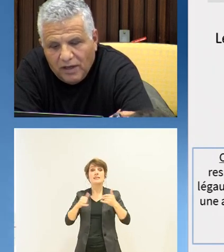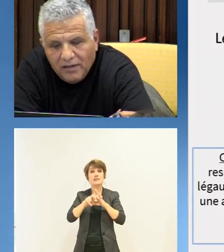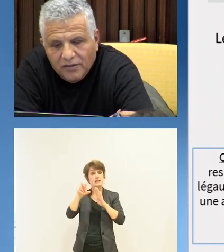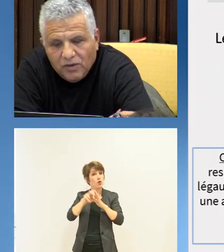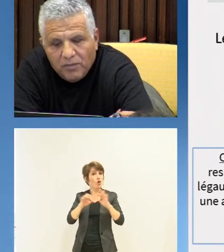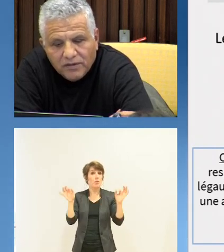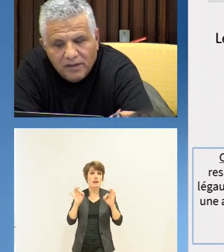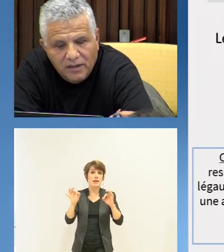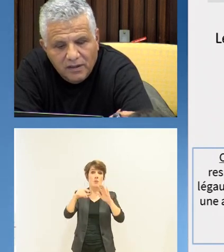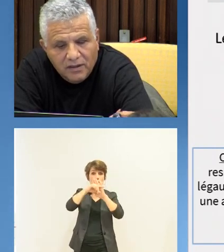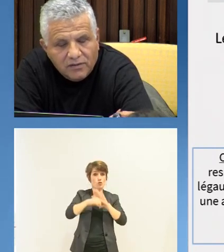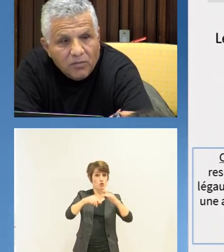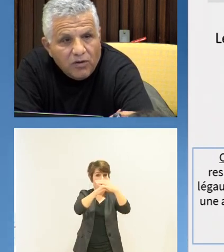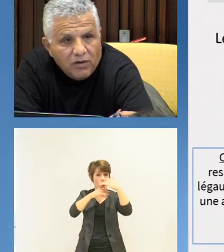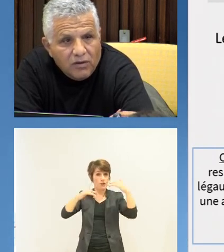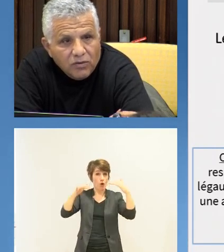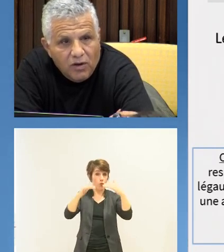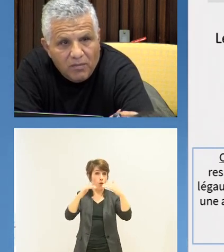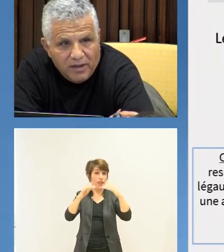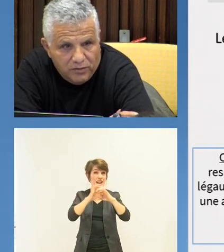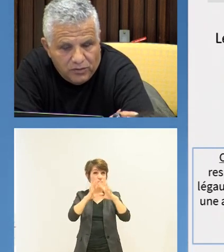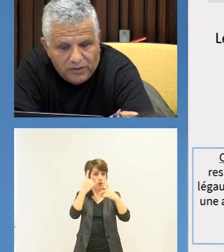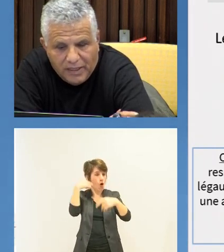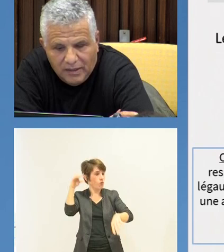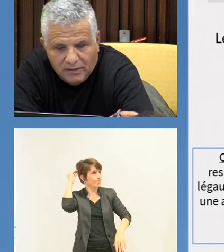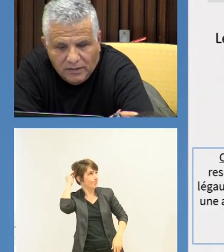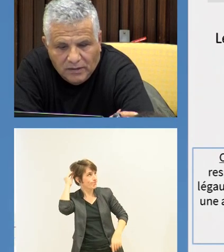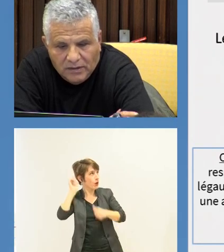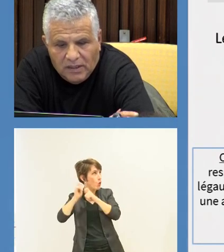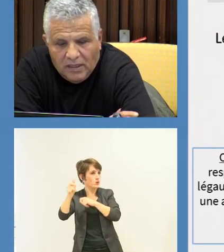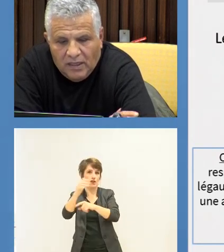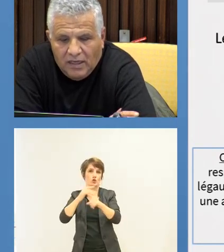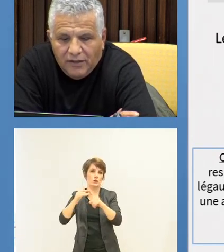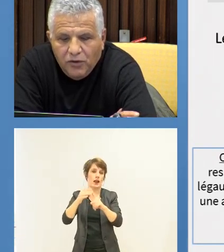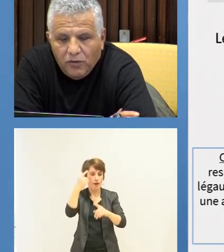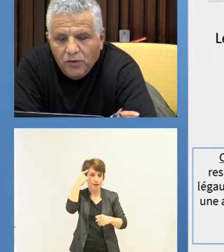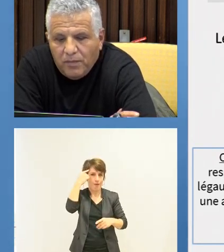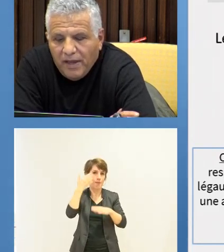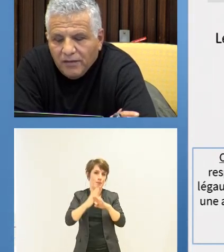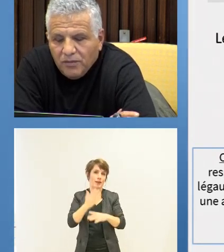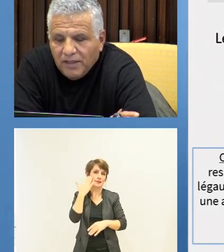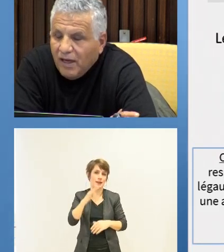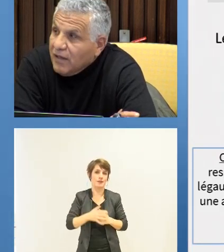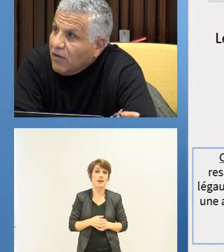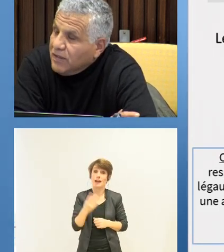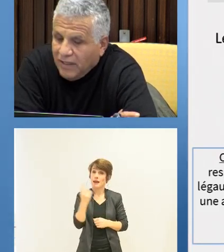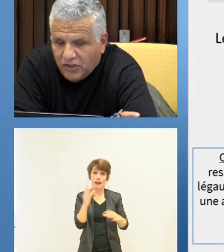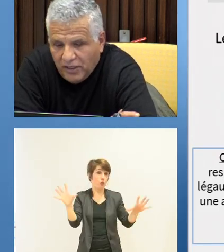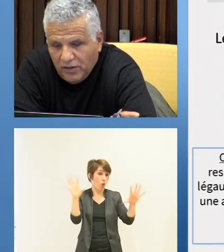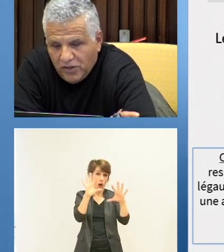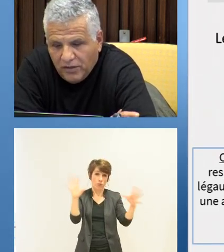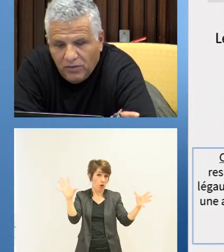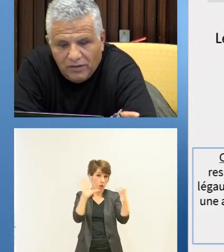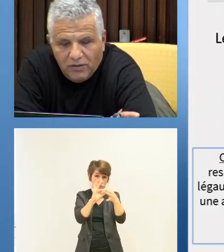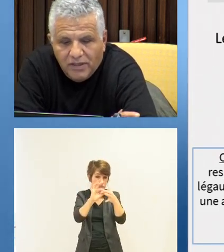qui soit pensée sans prendre en compte leur impact social les deux vont de pair de manière à garantir à